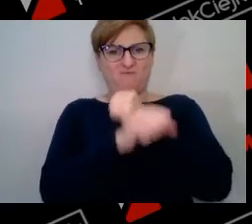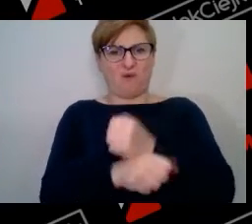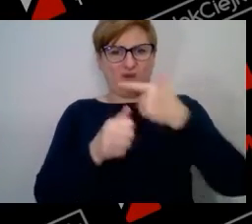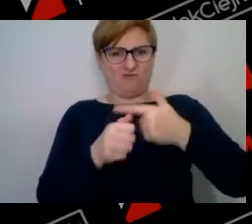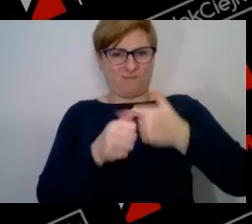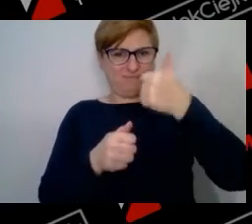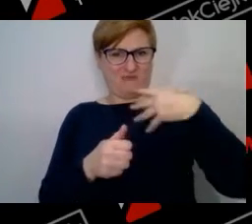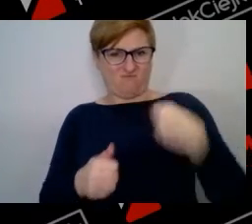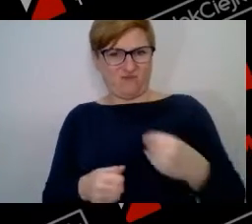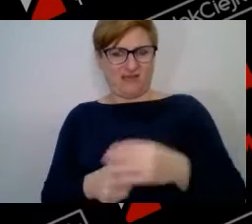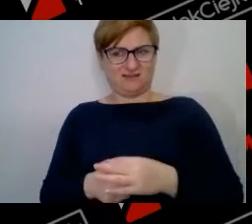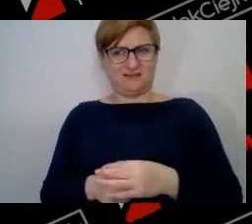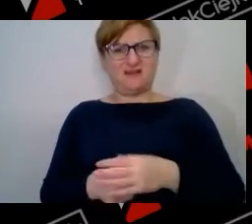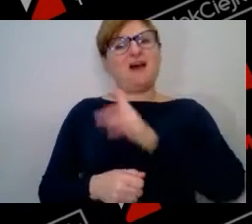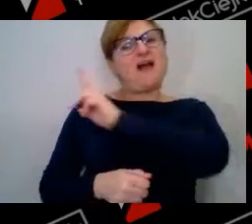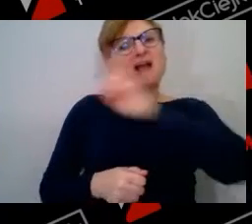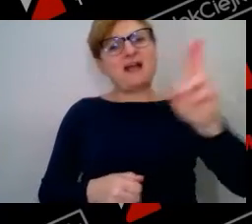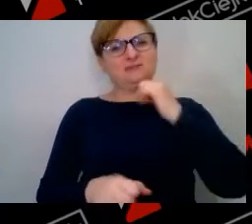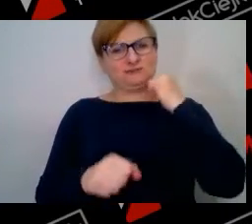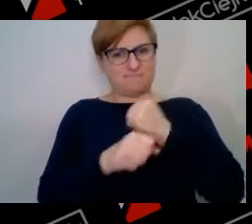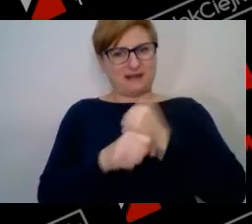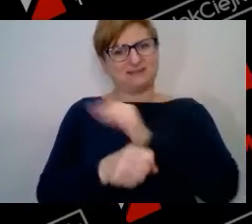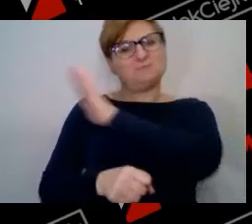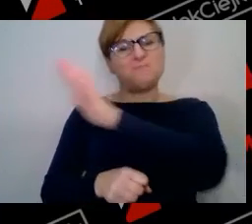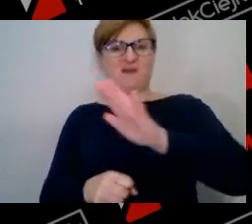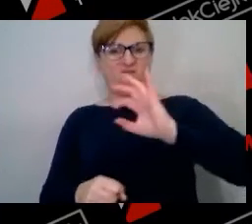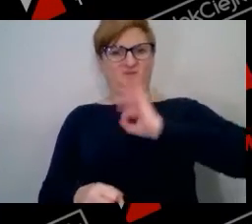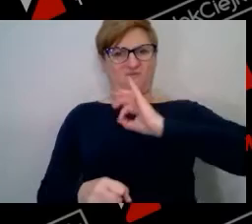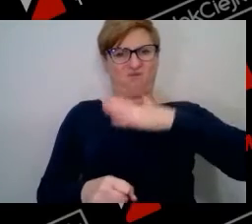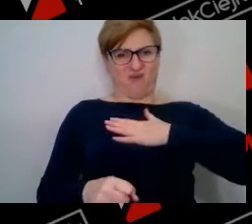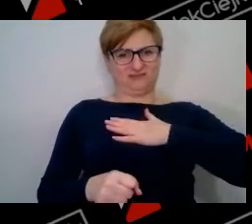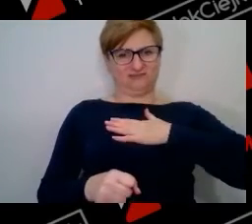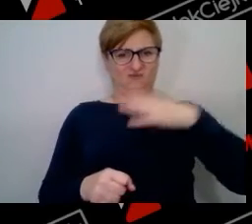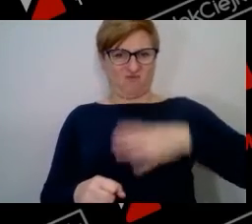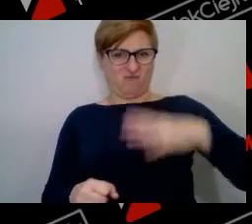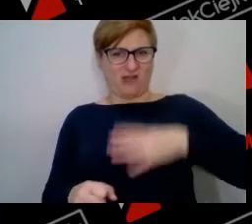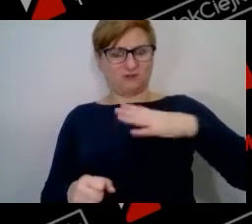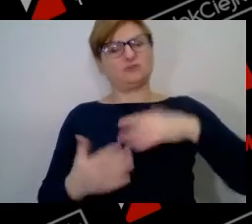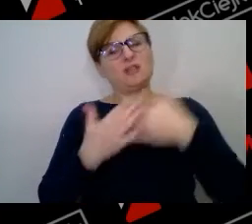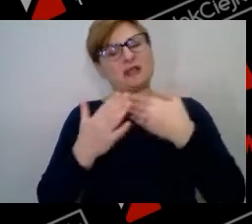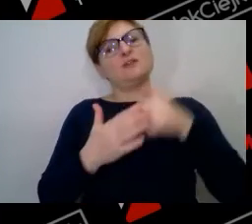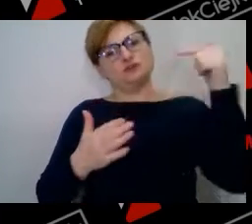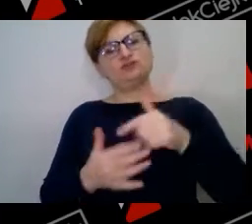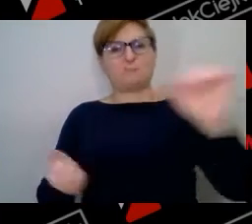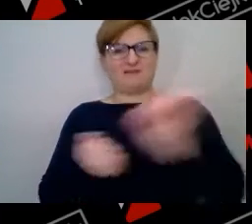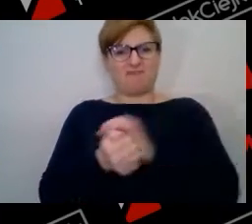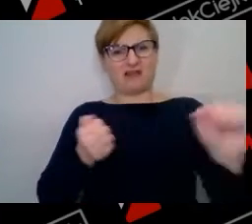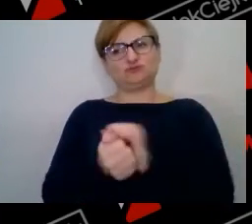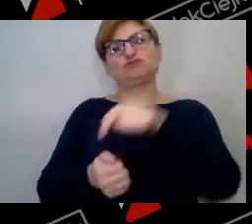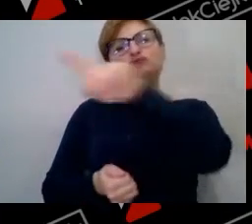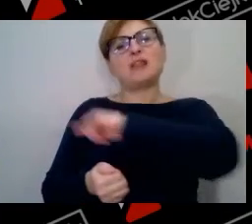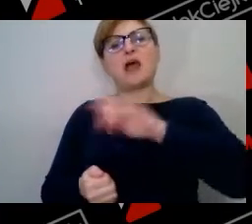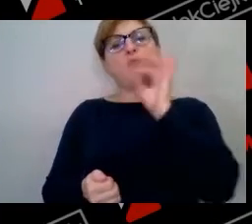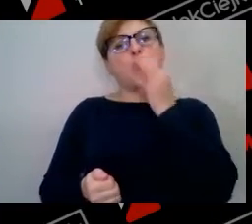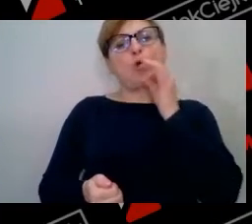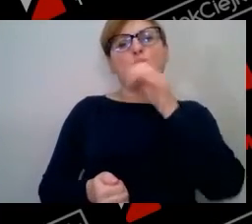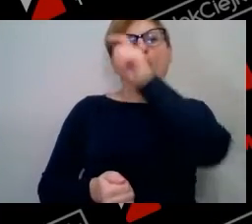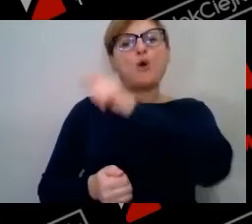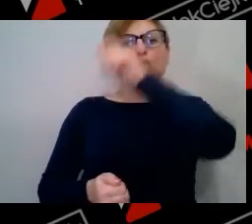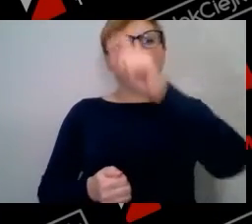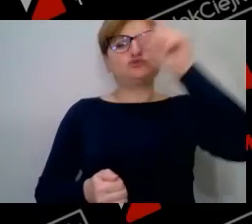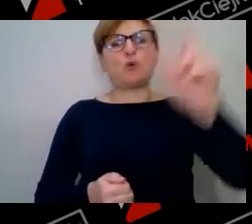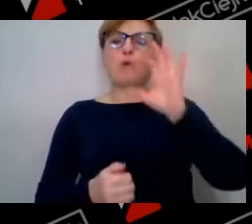wartość, dlatego warto jest walczyć o godne warunki pracy i płace dla młodych osób. Odbycie stażu wiąże